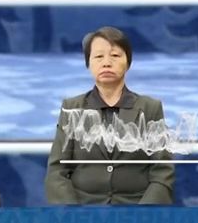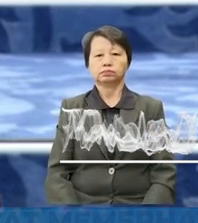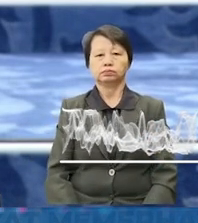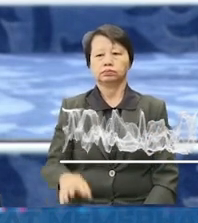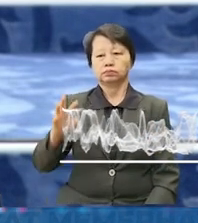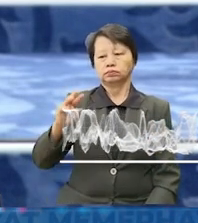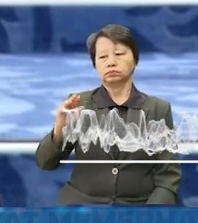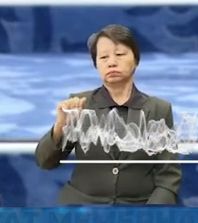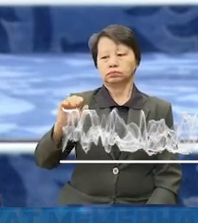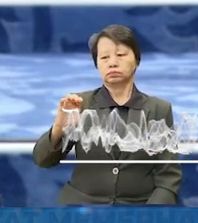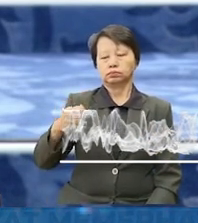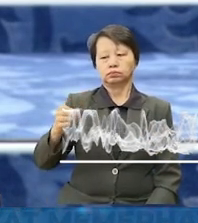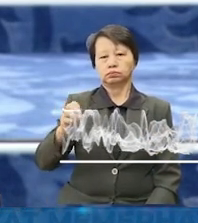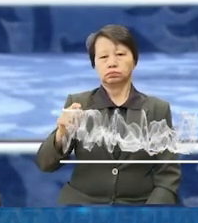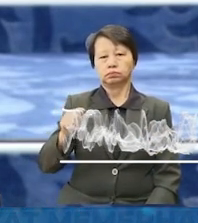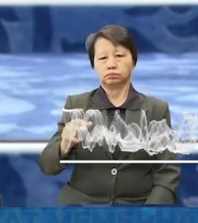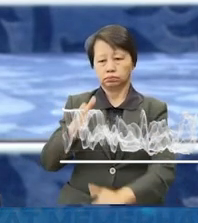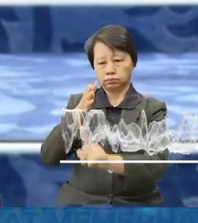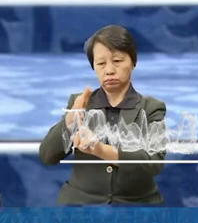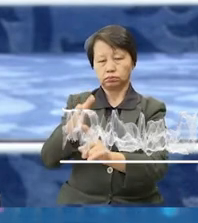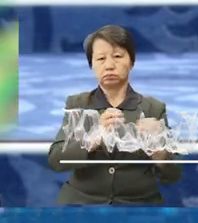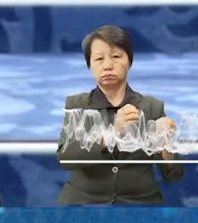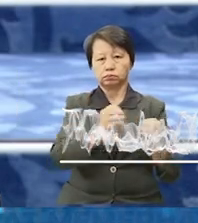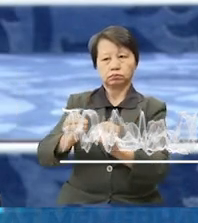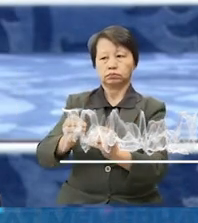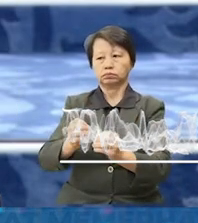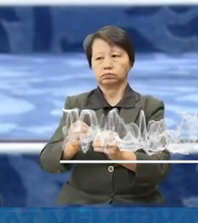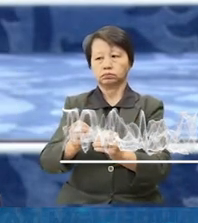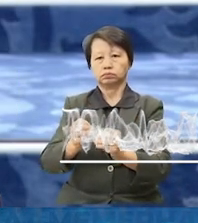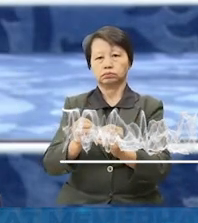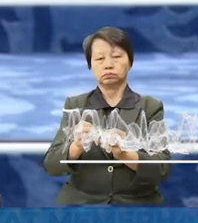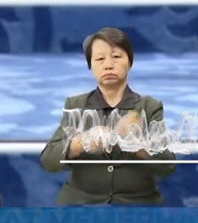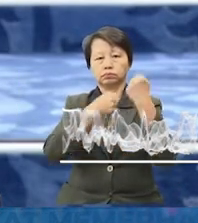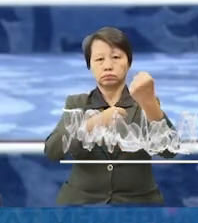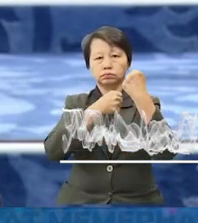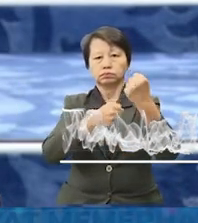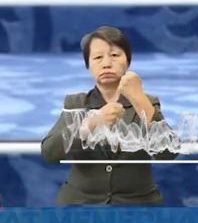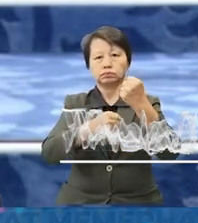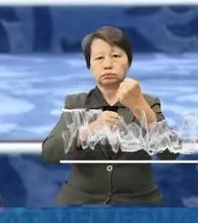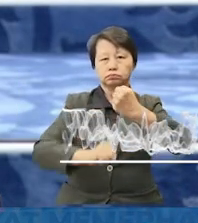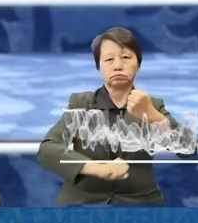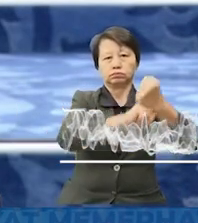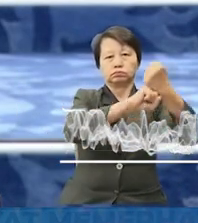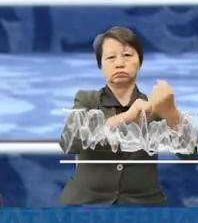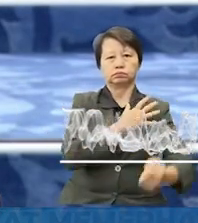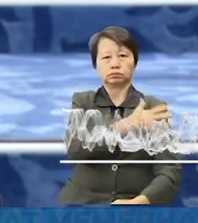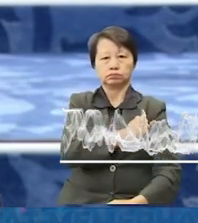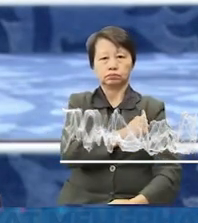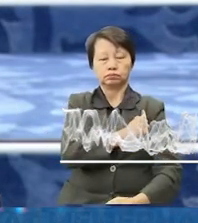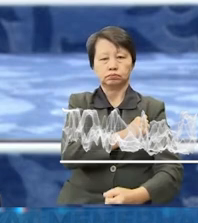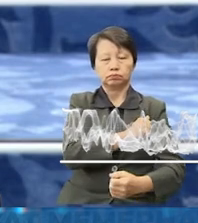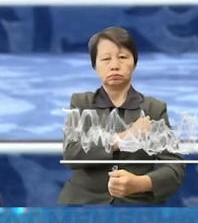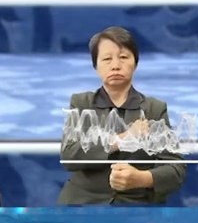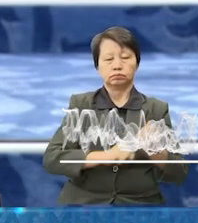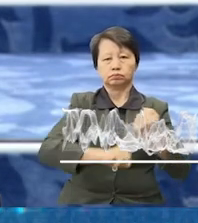Macam merujuk khusus kepada penganjuran Perhimpunan Solidariti Palestin yang dianjurkan oleh